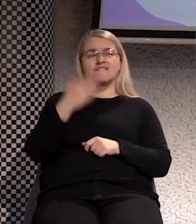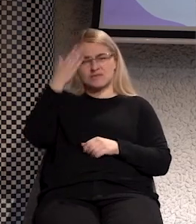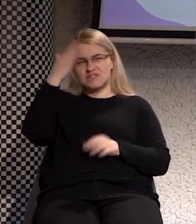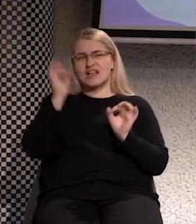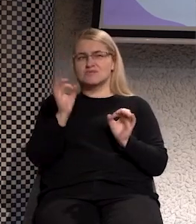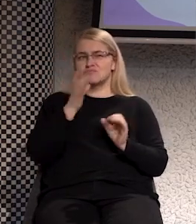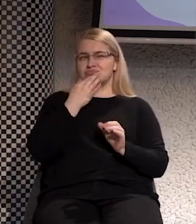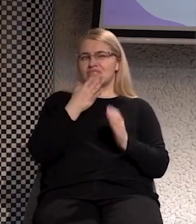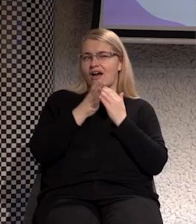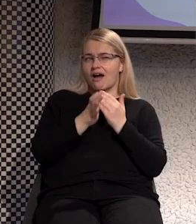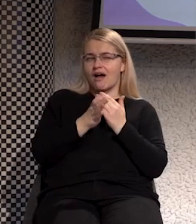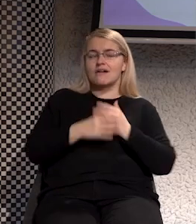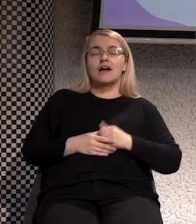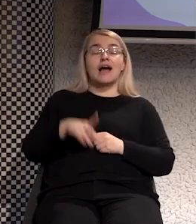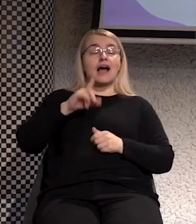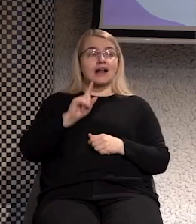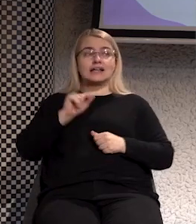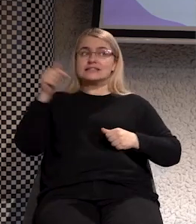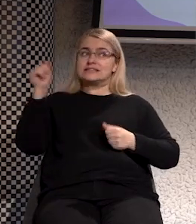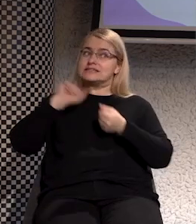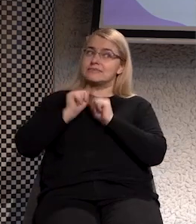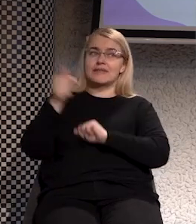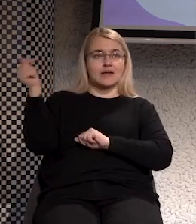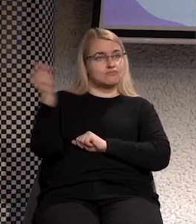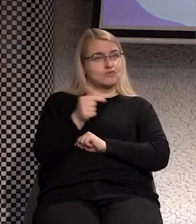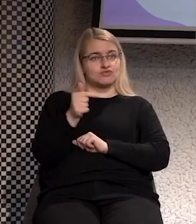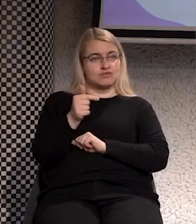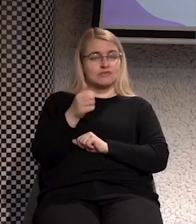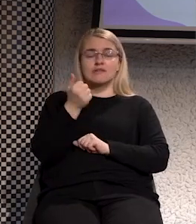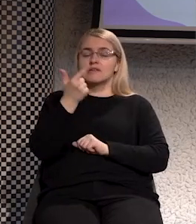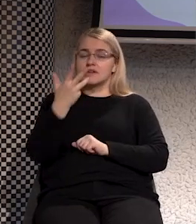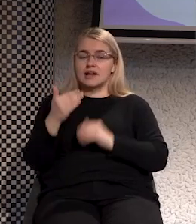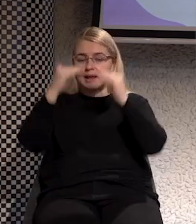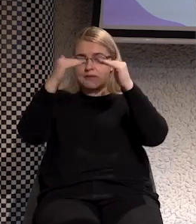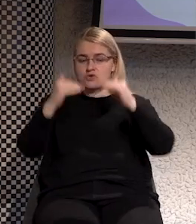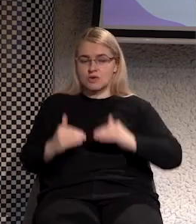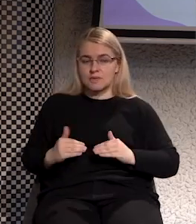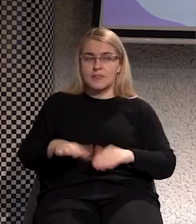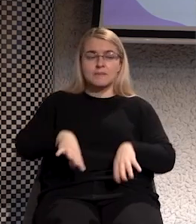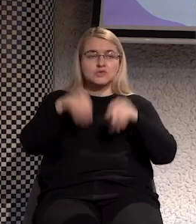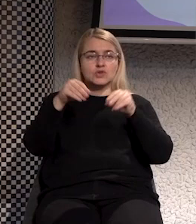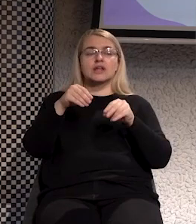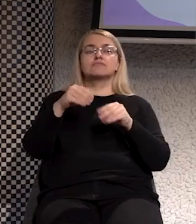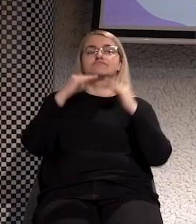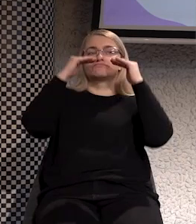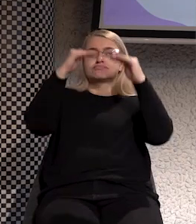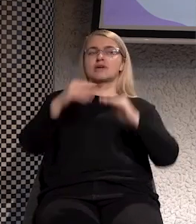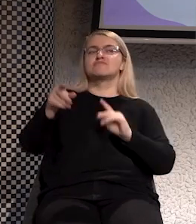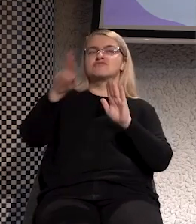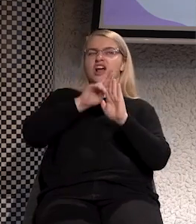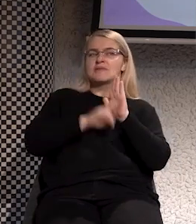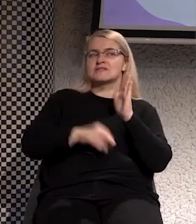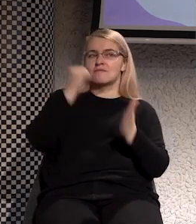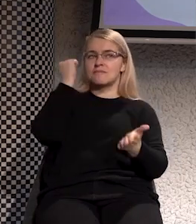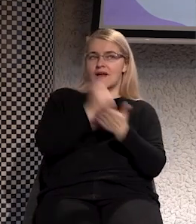ale ta zmiana musi się wydarzyć na kilku poziomach, w sensie dzieje się już na poziomie prawa, ale potrzebujemy też po prostu